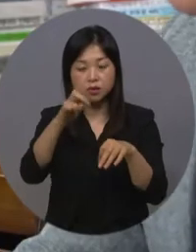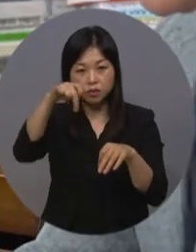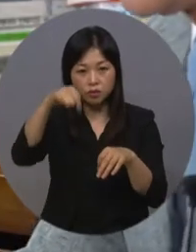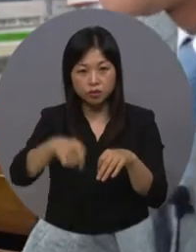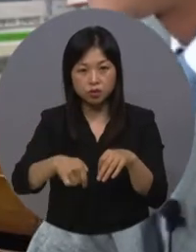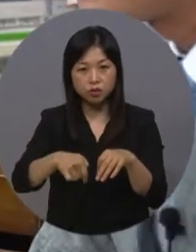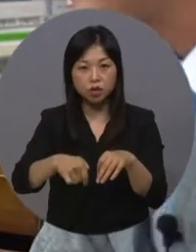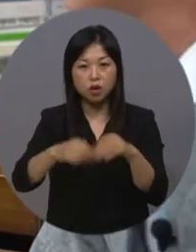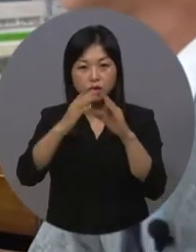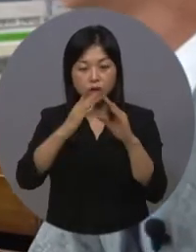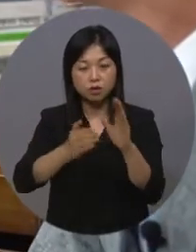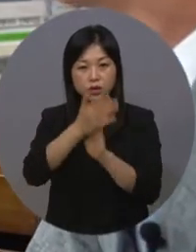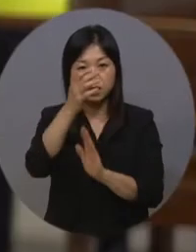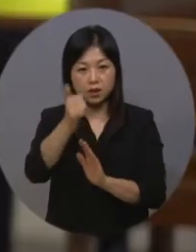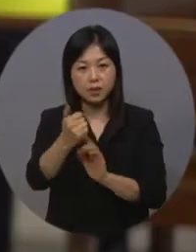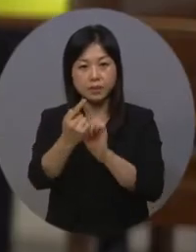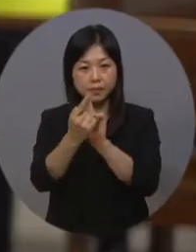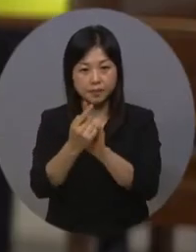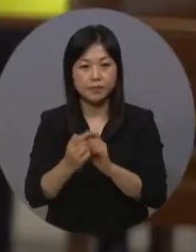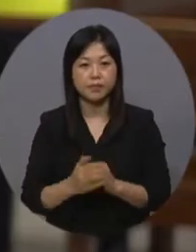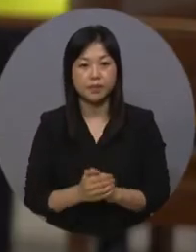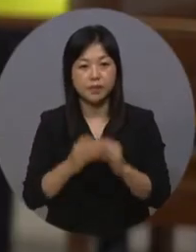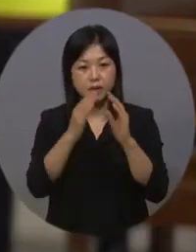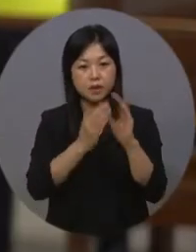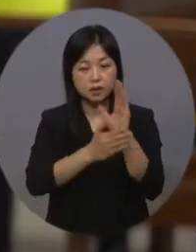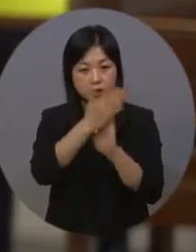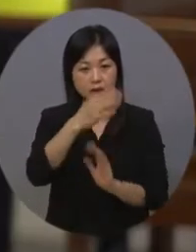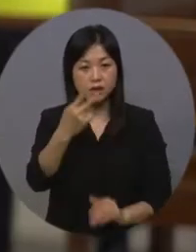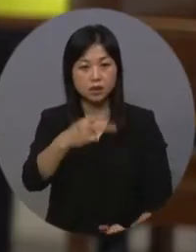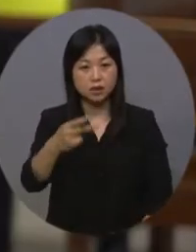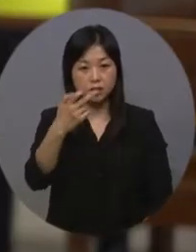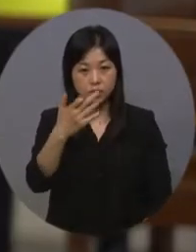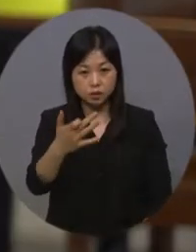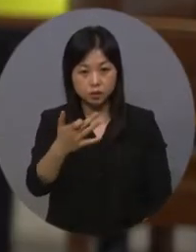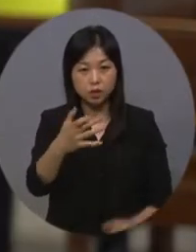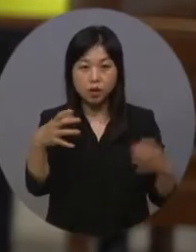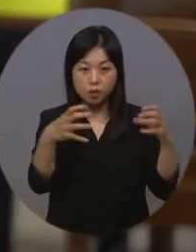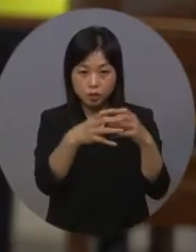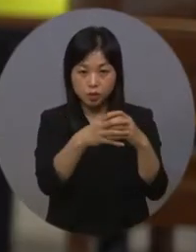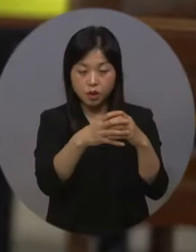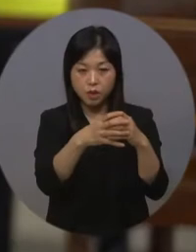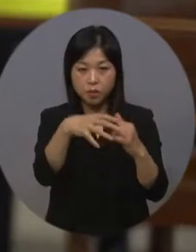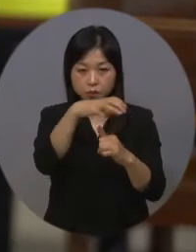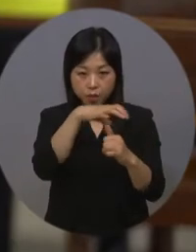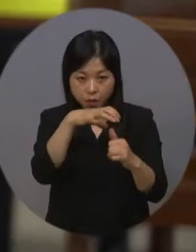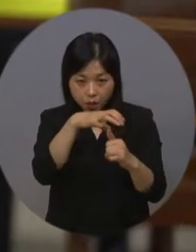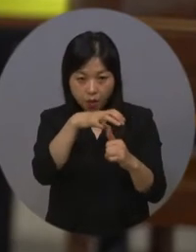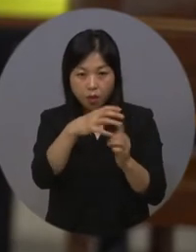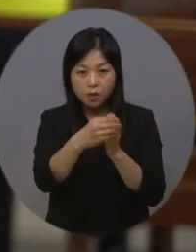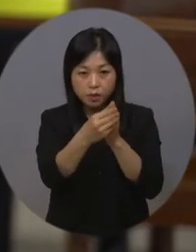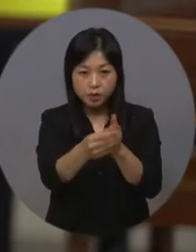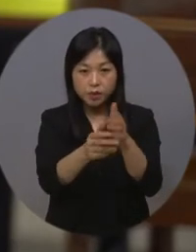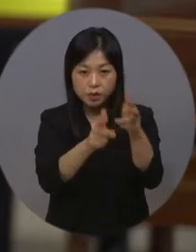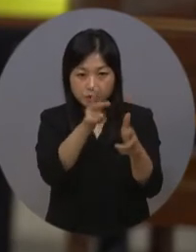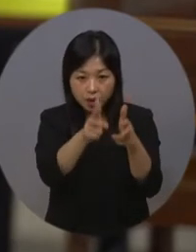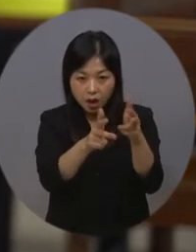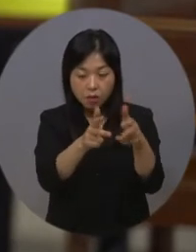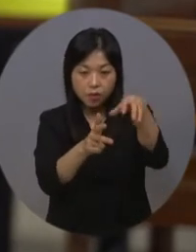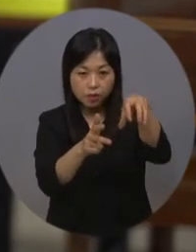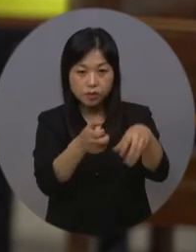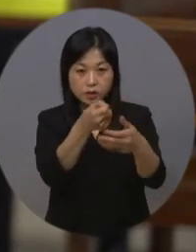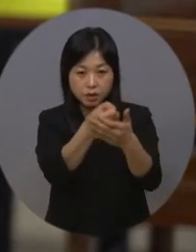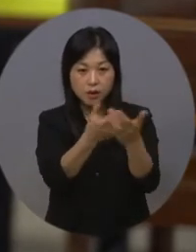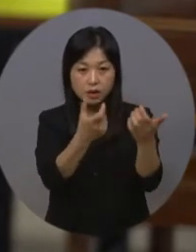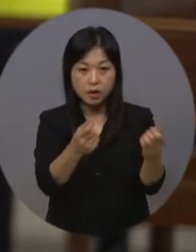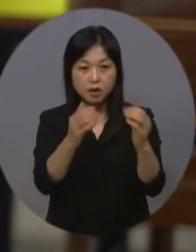반갑습니다. 네. 전주시가 네. 2019년 그 통합 돌봄 선도사업 지자체로 선정되면서부터 네. 전주형 통합